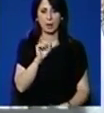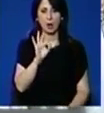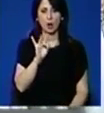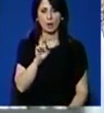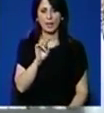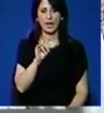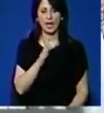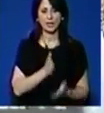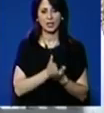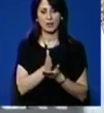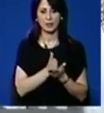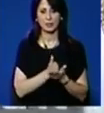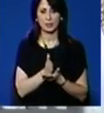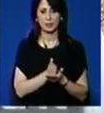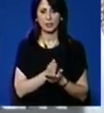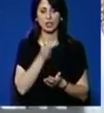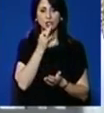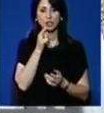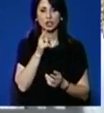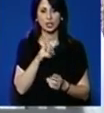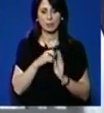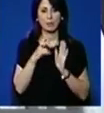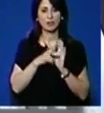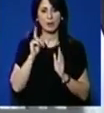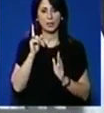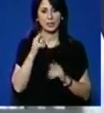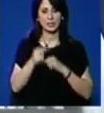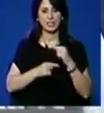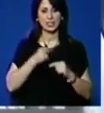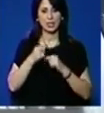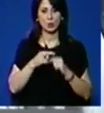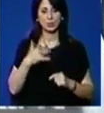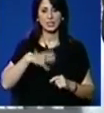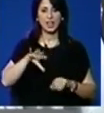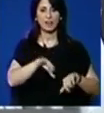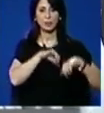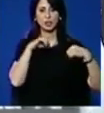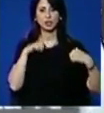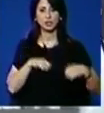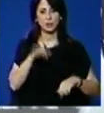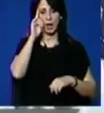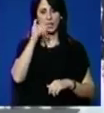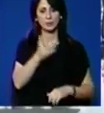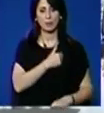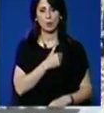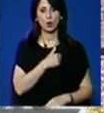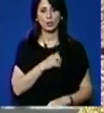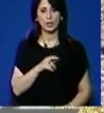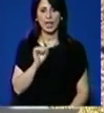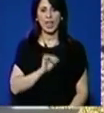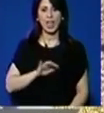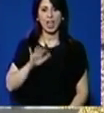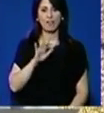ორბელიანის 8 წლი. ჯერ კიდევ 19 საუკუნეში საქართველოს შეყვარებულმა აცმა მოინდომა